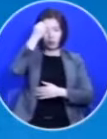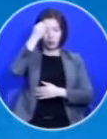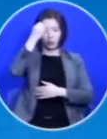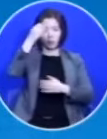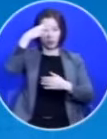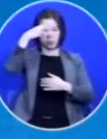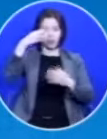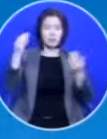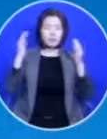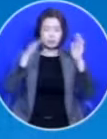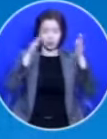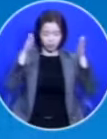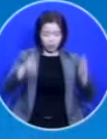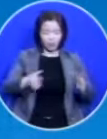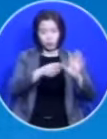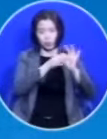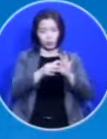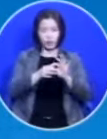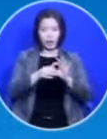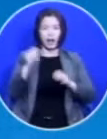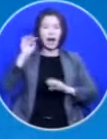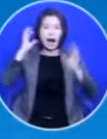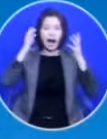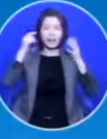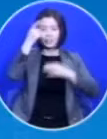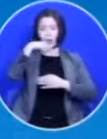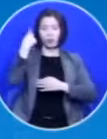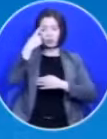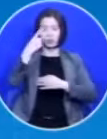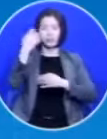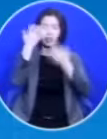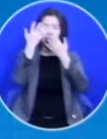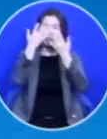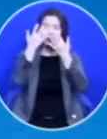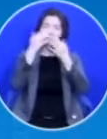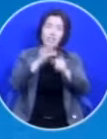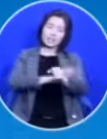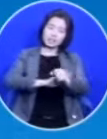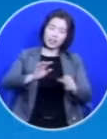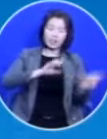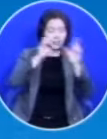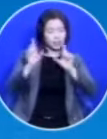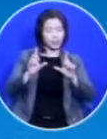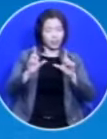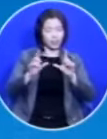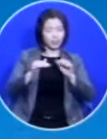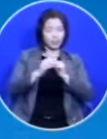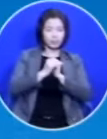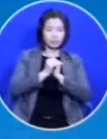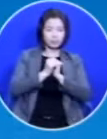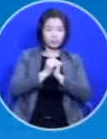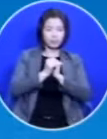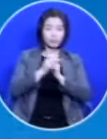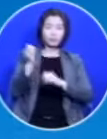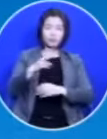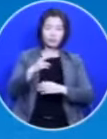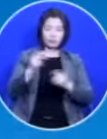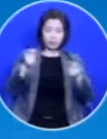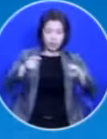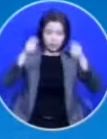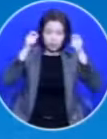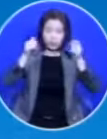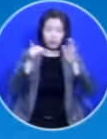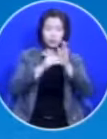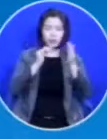그 아이들만 얼굴이 어른거리는 거예요 그 아이들이 잘 지낼까 그리고는 졸업하고